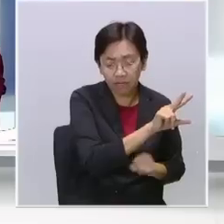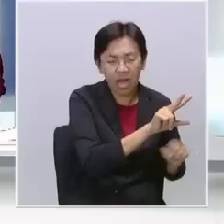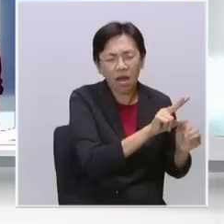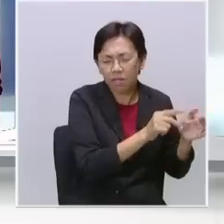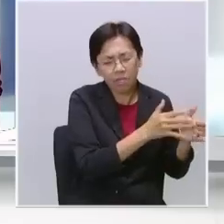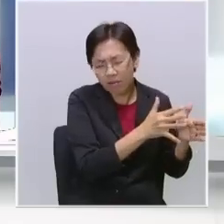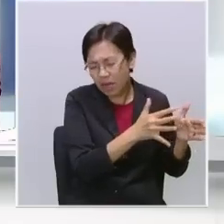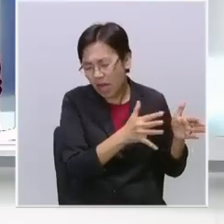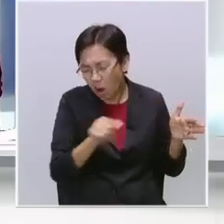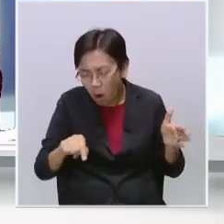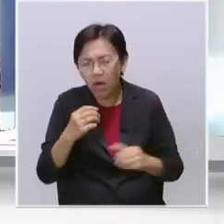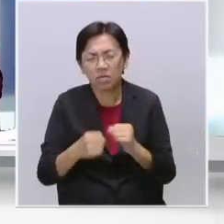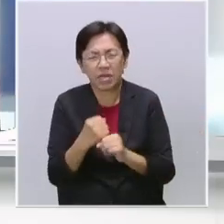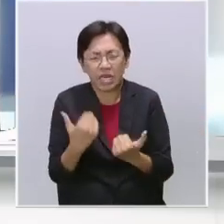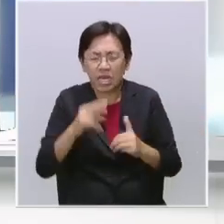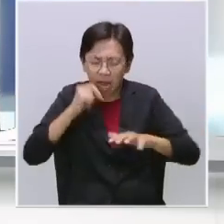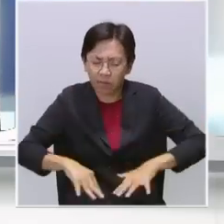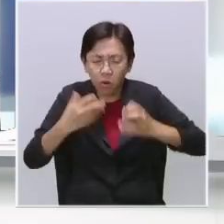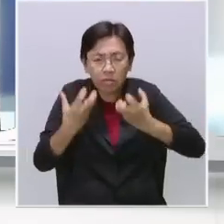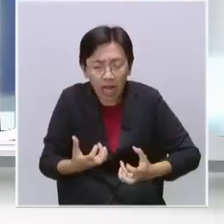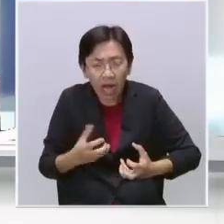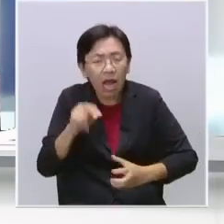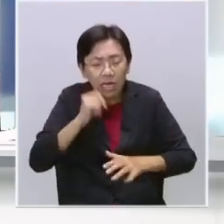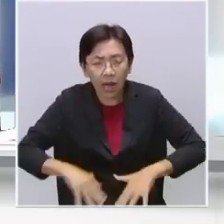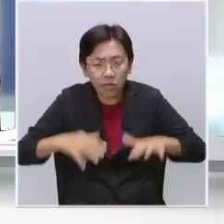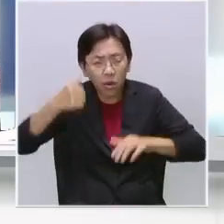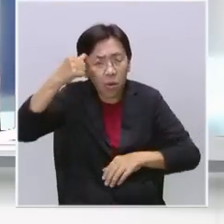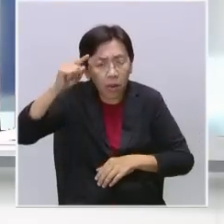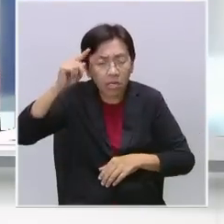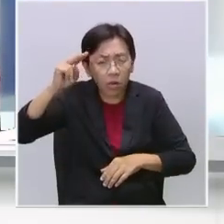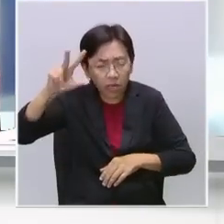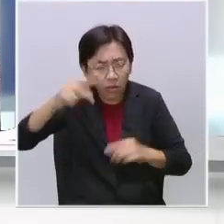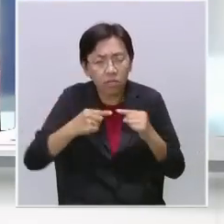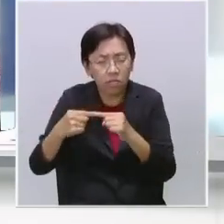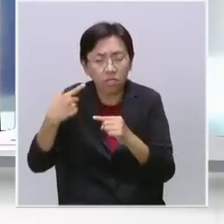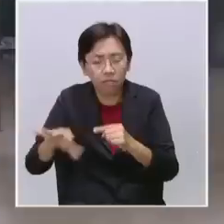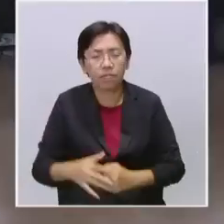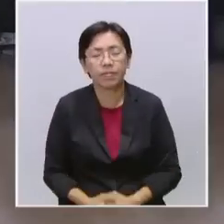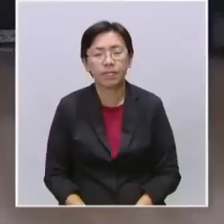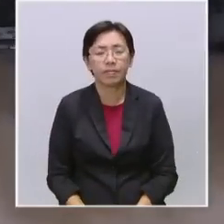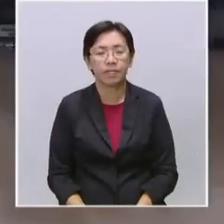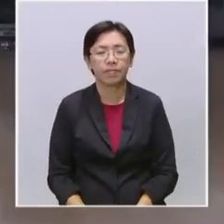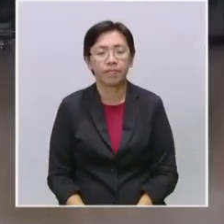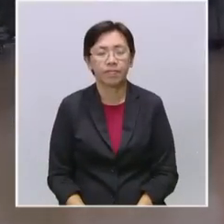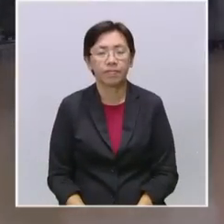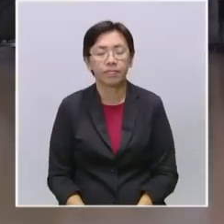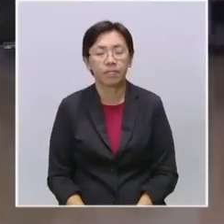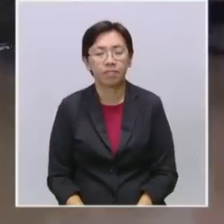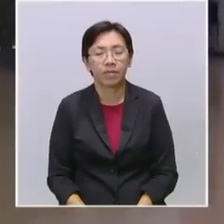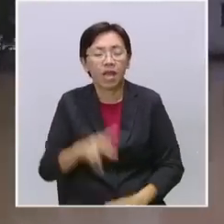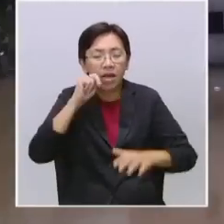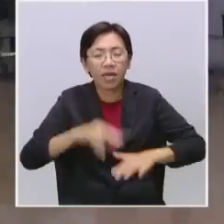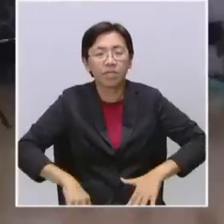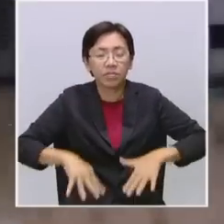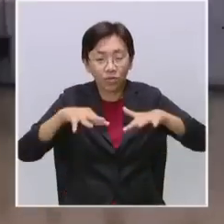ะตอนนี้ชาวบ้านต้องอยู่ท่ามกลางน้ำท่วมขังเนี่ยต่อเนื่องมา3วันติดแล้วค่ะไปติดตามสถานการณ์น้